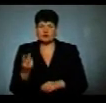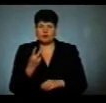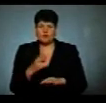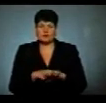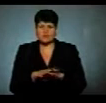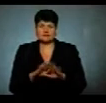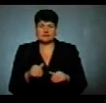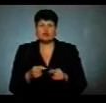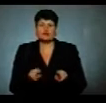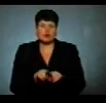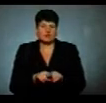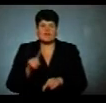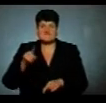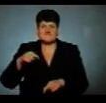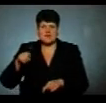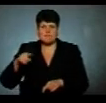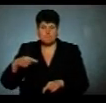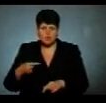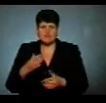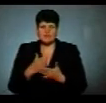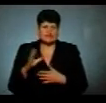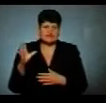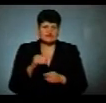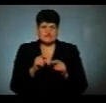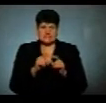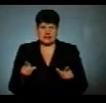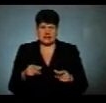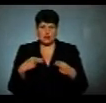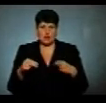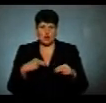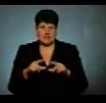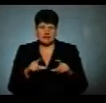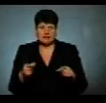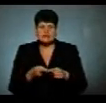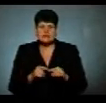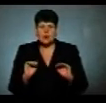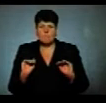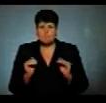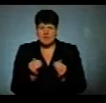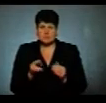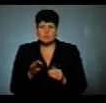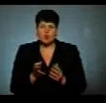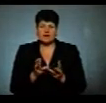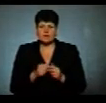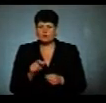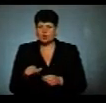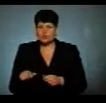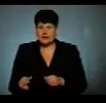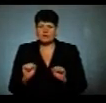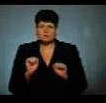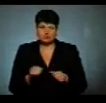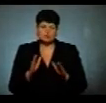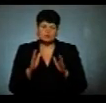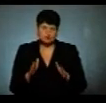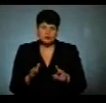ті самі вимоги, які діють для всіх закладів торгівлі. Це обмеження по кількості людей, які можуть перебувати,